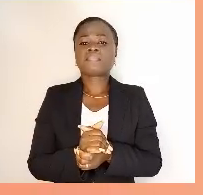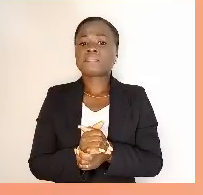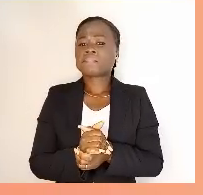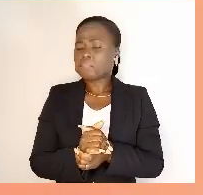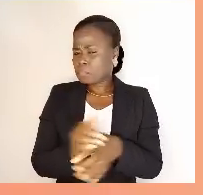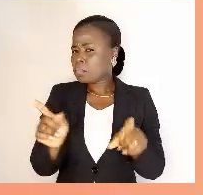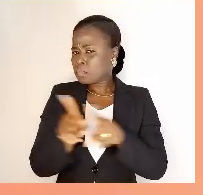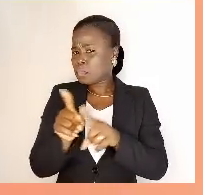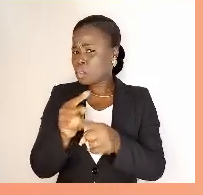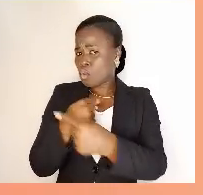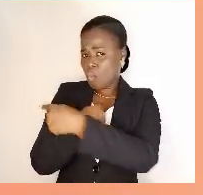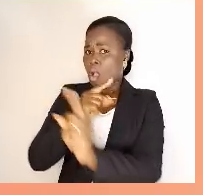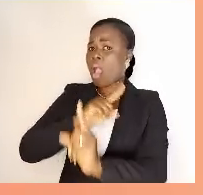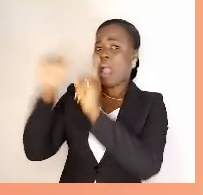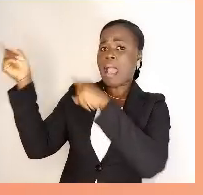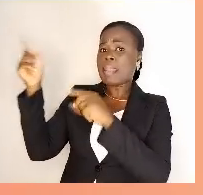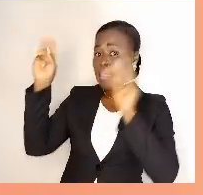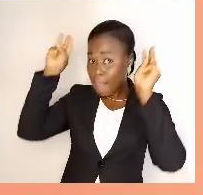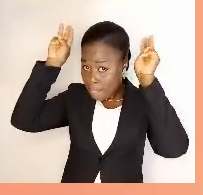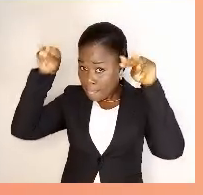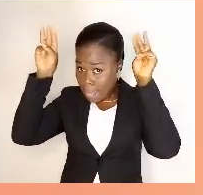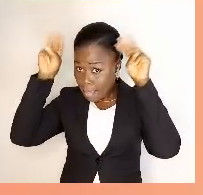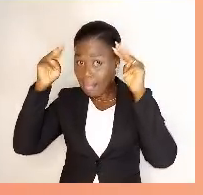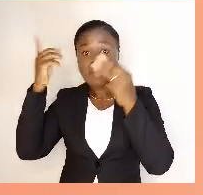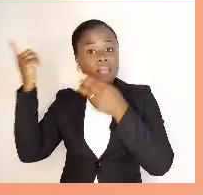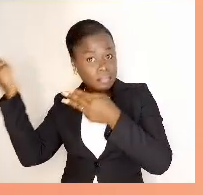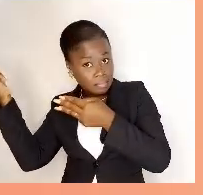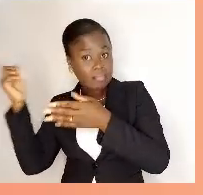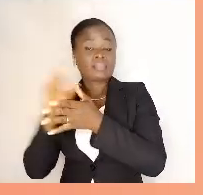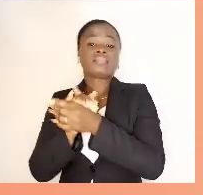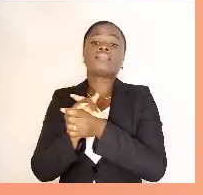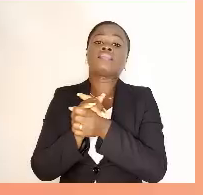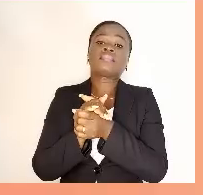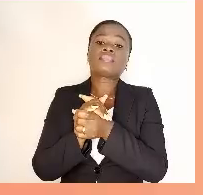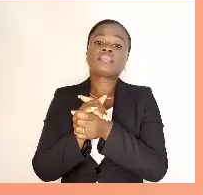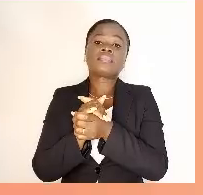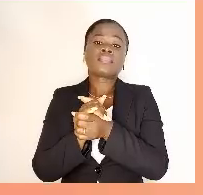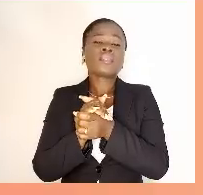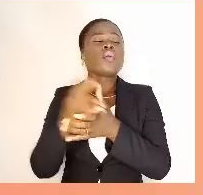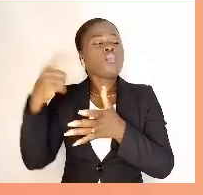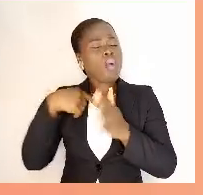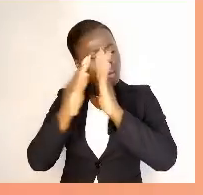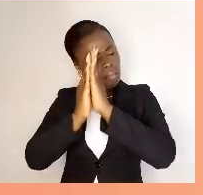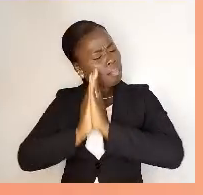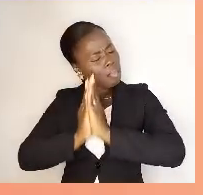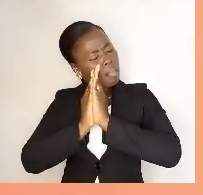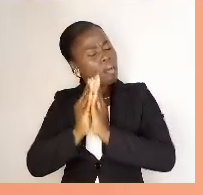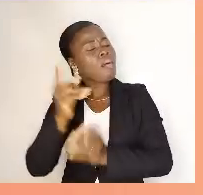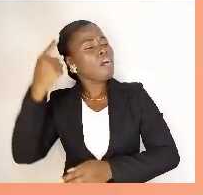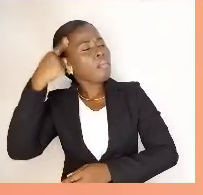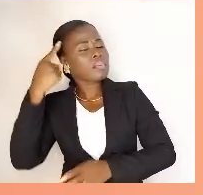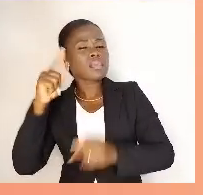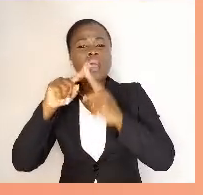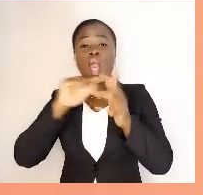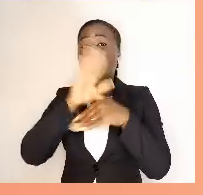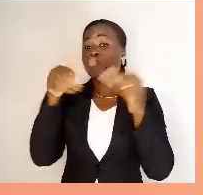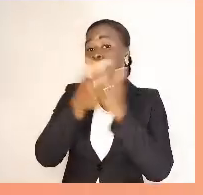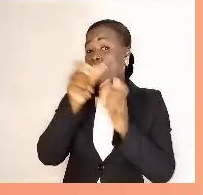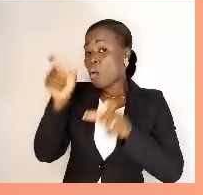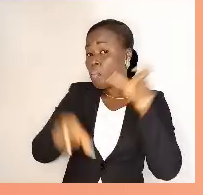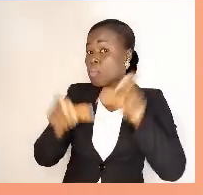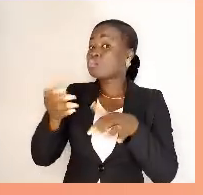Je n'ai pas manqué dans mes prières, il y a quelques jours, au lieu saint de l'islam, de